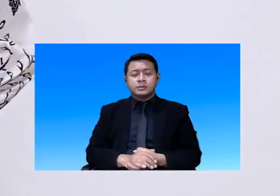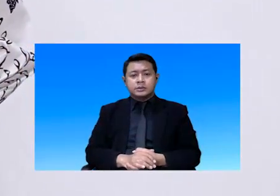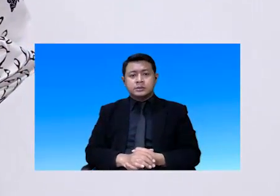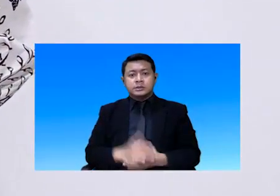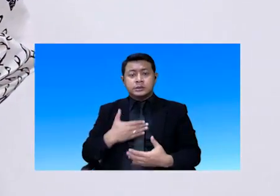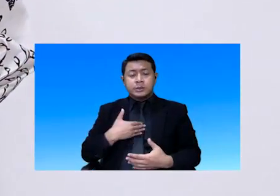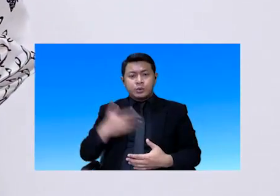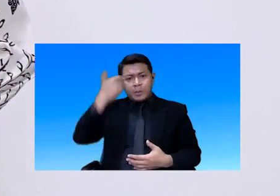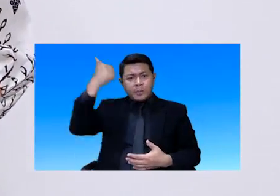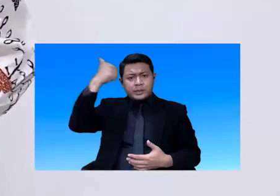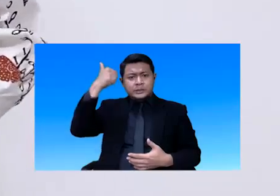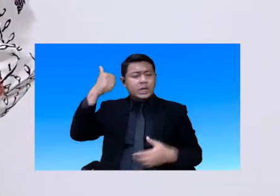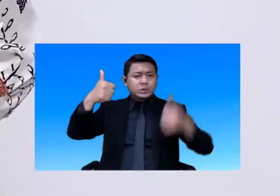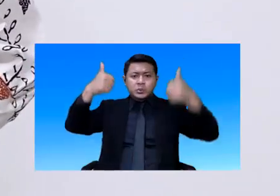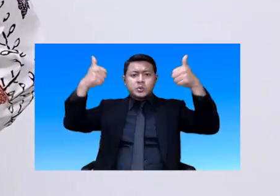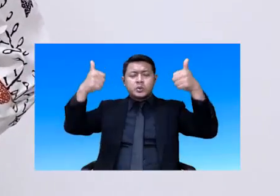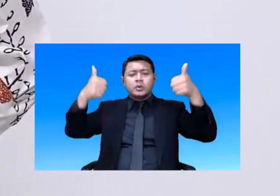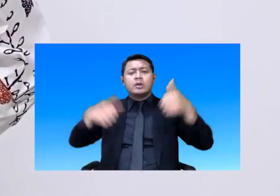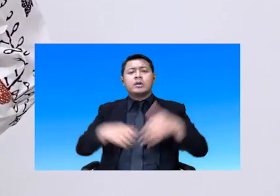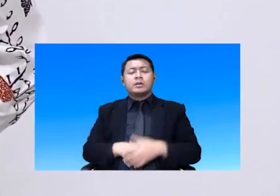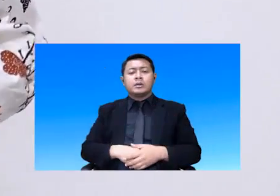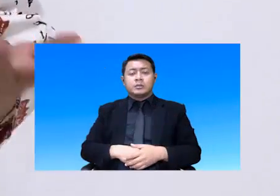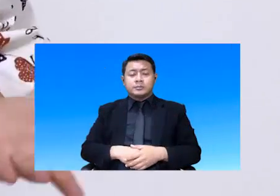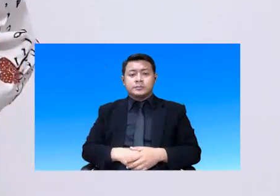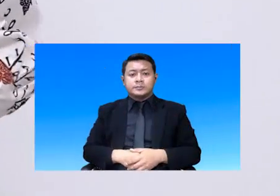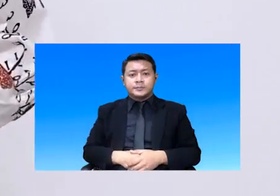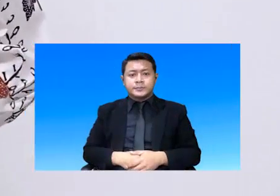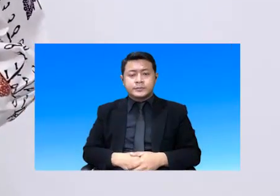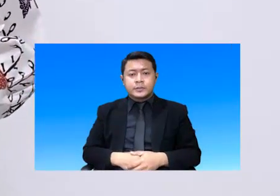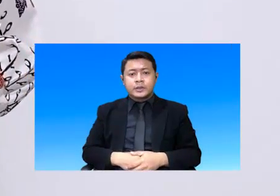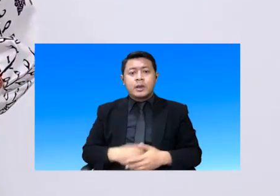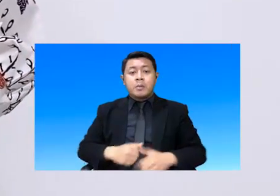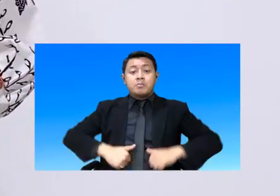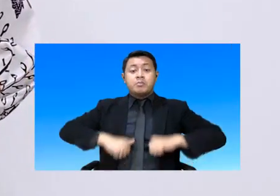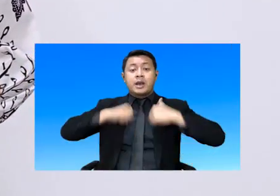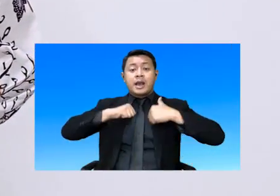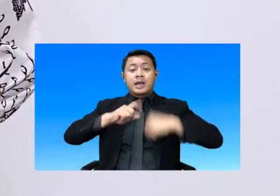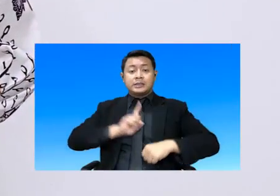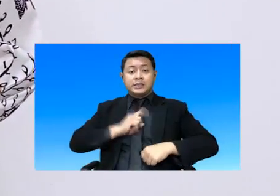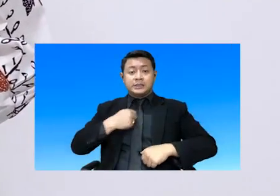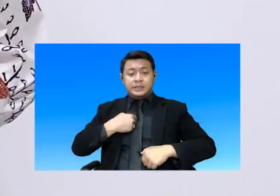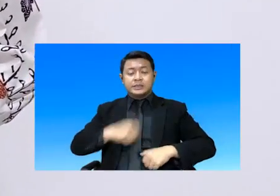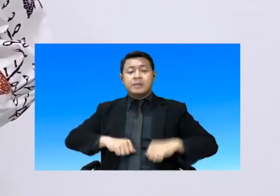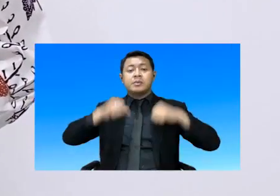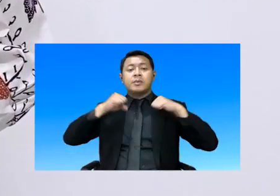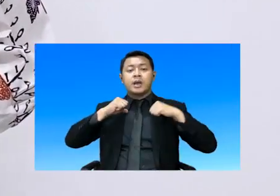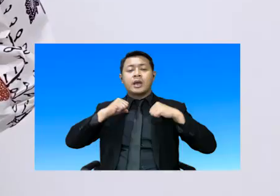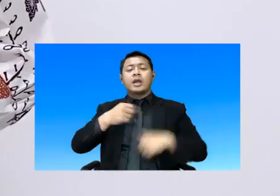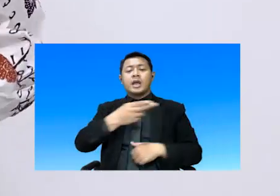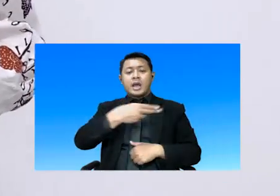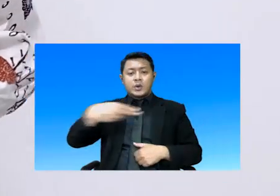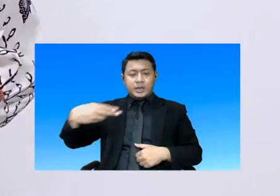satu prestasi yang luar biasa, tidak hanya membanggakan untuk diri saya, tapi juga saya bisa membanggakan untuk